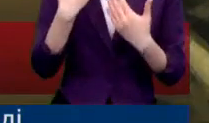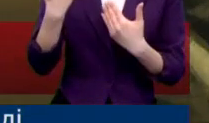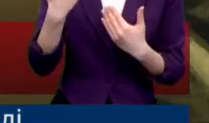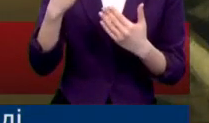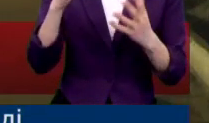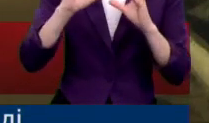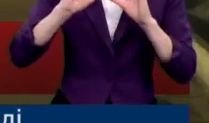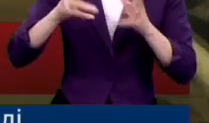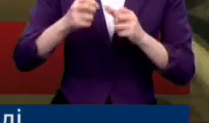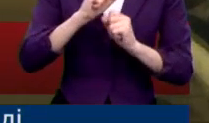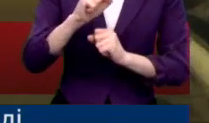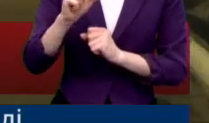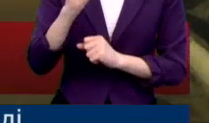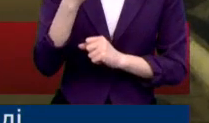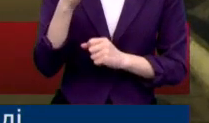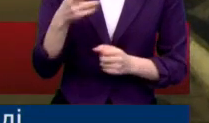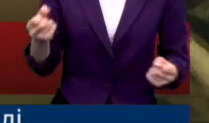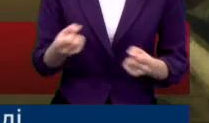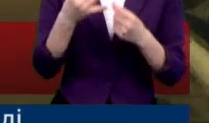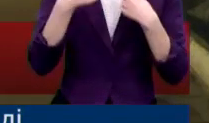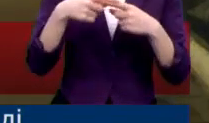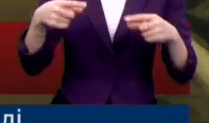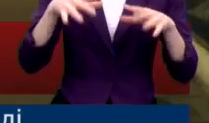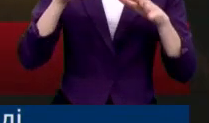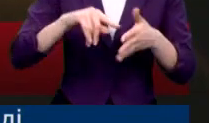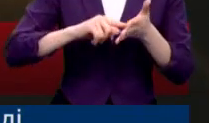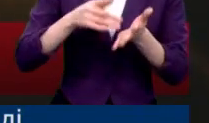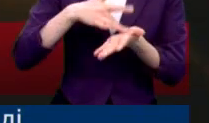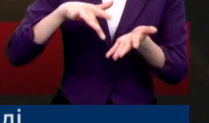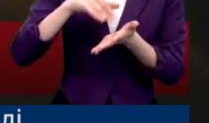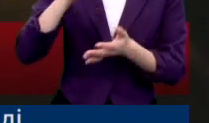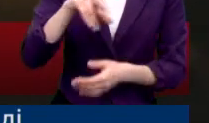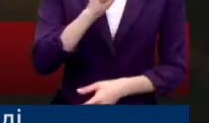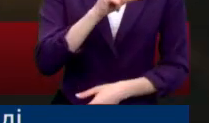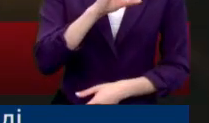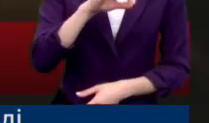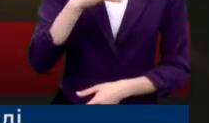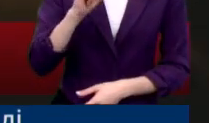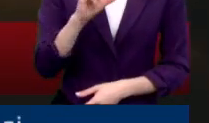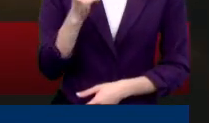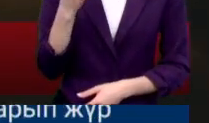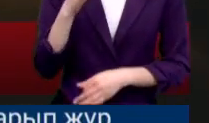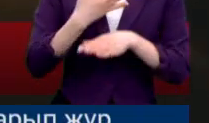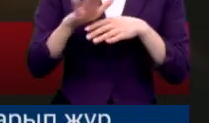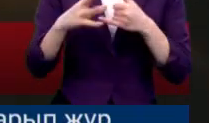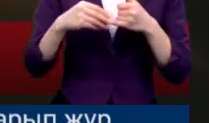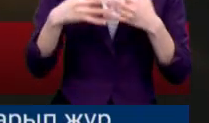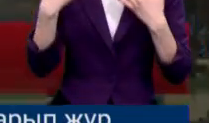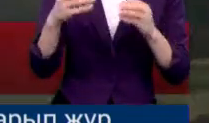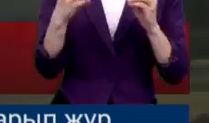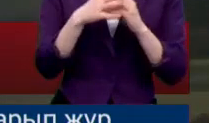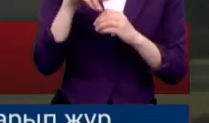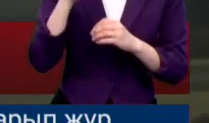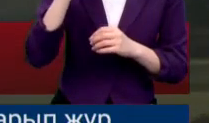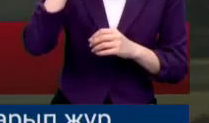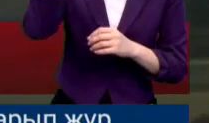планеты. Поддержали акцию и другие административные здания и объекты страны, в их числе Акорда. Акция «Часть земли» проводится уже 15-й год.